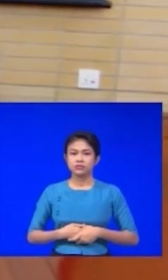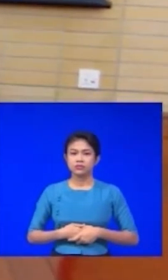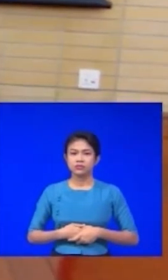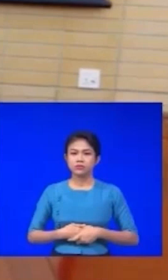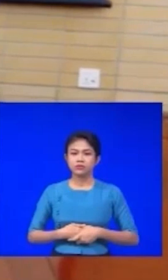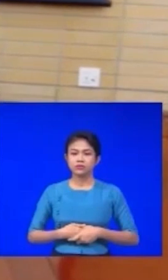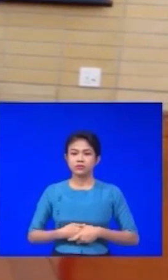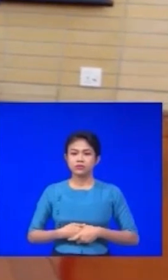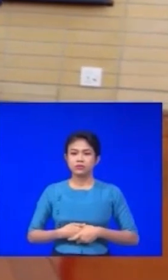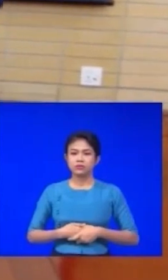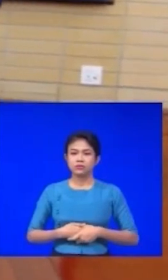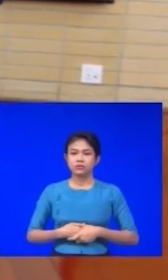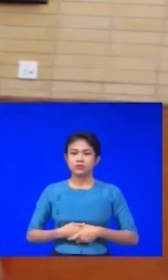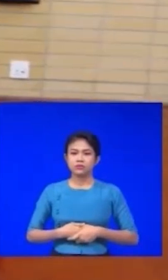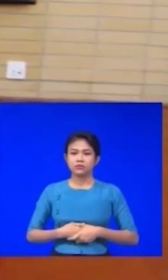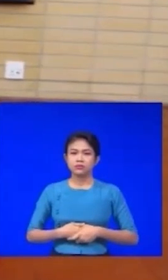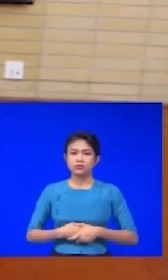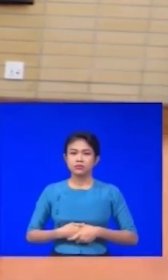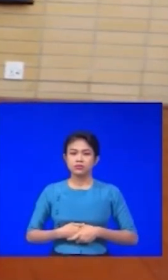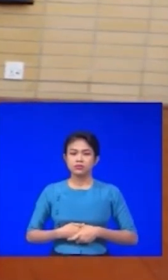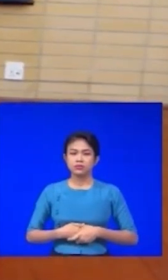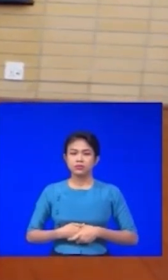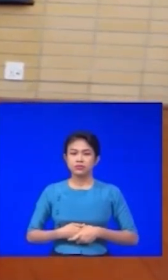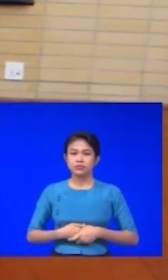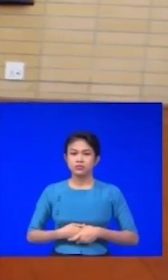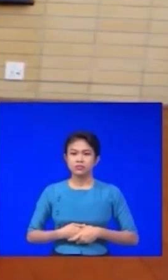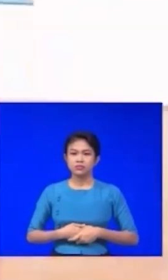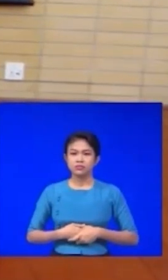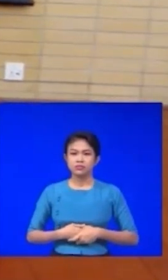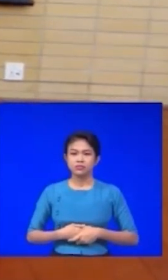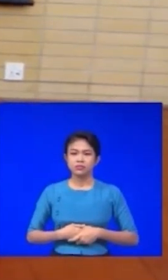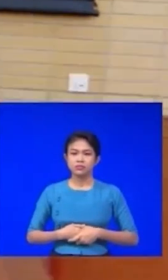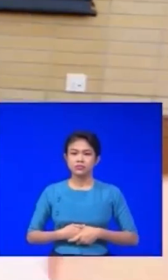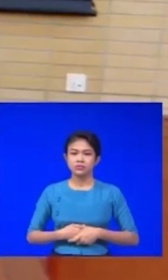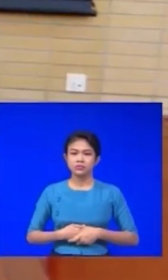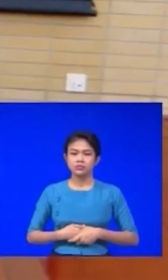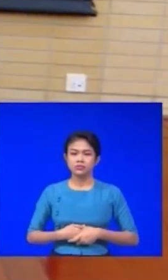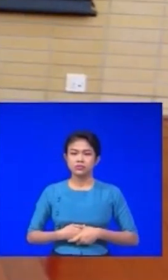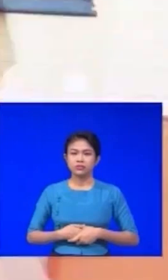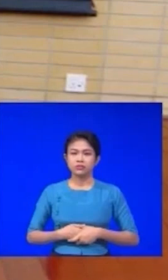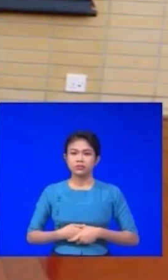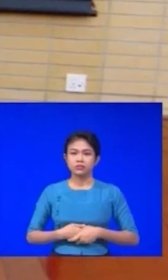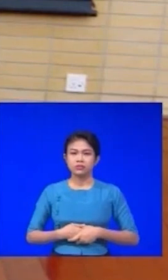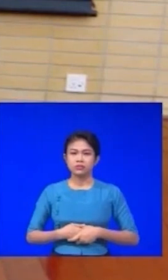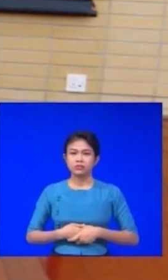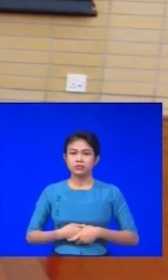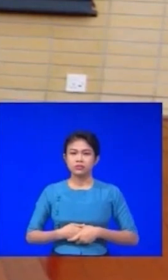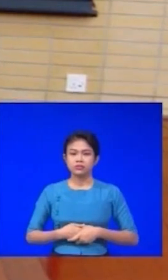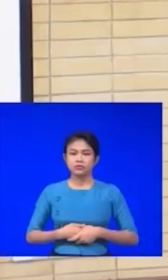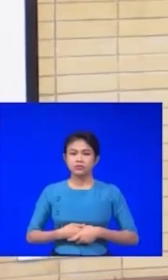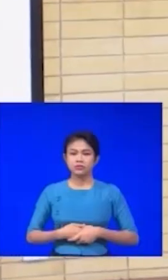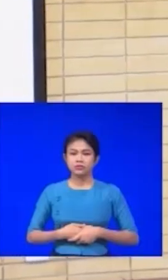တယ်လို့လည်းဆိုပါတယ်။ဒါပေမဲ့လည်းမြန်မာပြည်ရဲ့ငြိမ်းချမ်းရေးကိစ္စအပောင်းဝင်တခြားကိစ္စတွေဟာစစ်ကောင်စီမရှိမှလားဆောင်ရွက်နိုင်မယ့်ကိစ္စတွေ